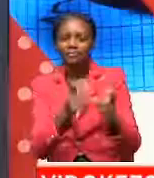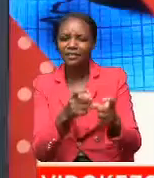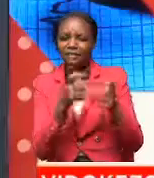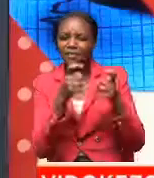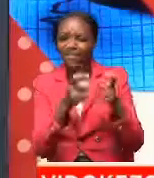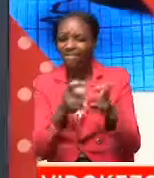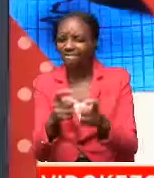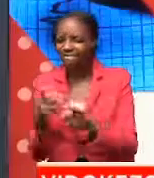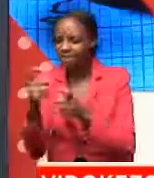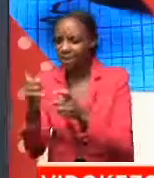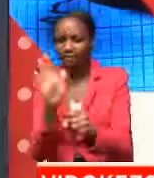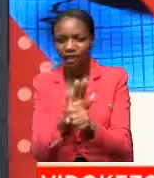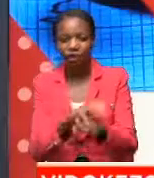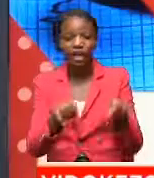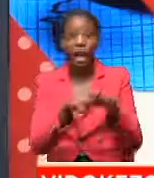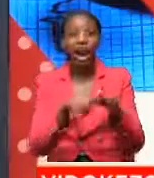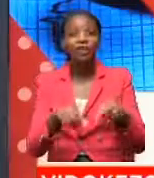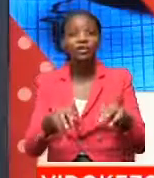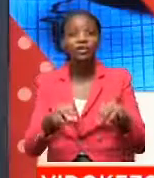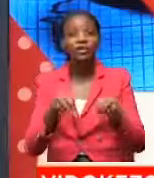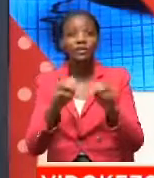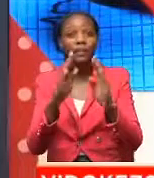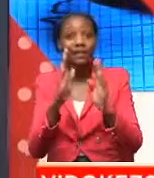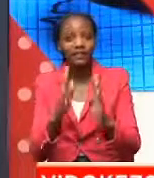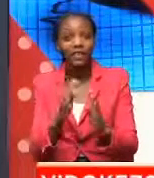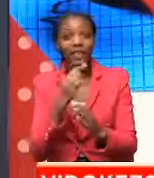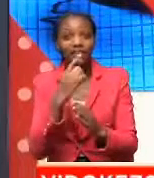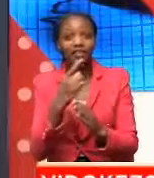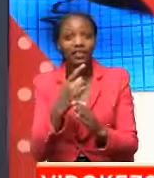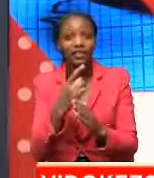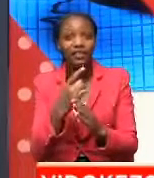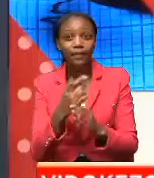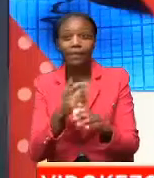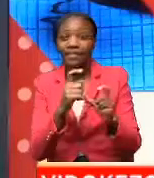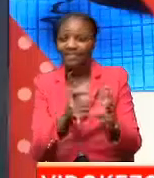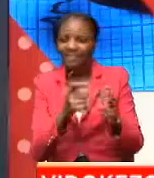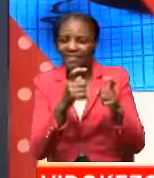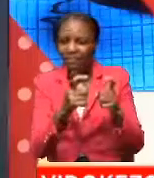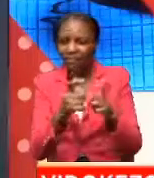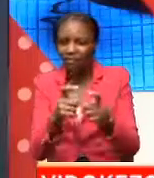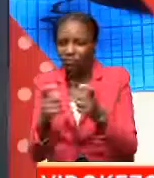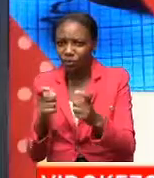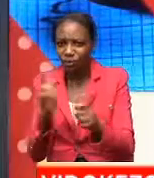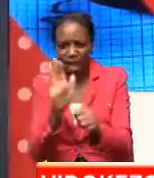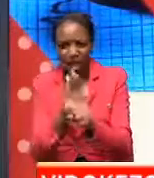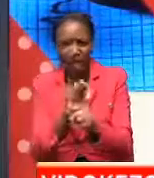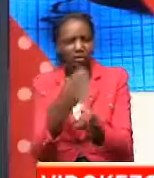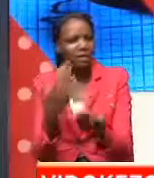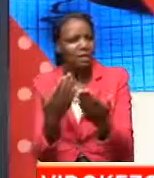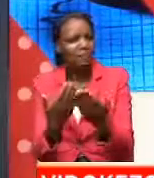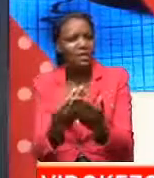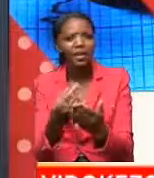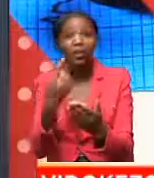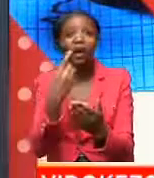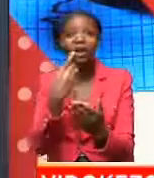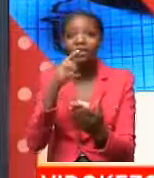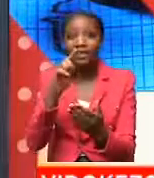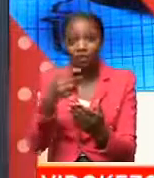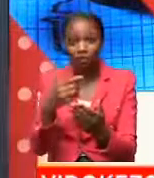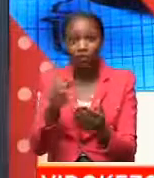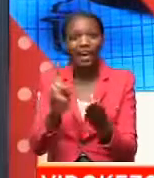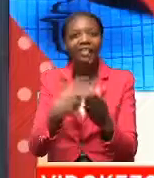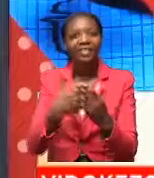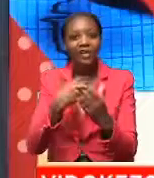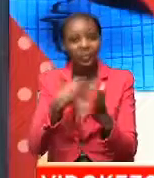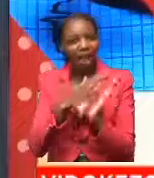mbalimbali. Kulingana na meneja mkuu wa duka hilo, ni kuwa bidhaa walizotuzwa ni thamani ya shilingi 1100. Mwandishi wetu